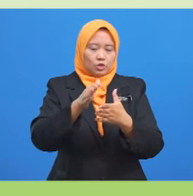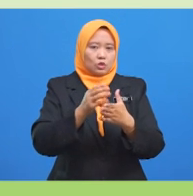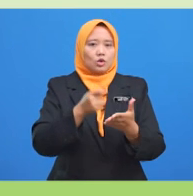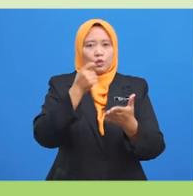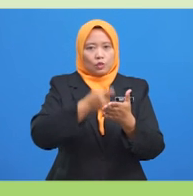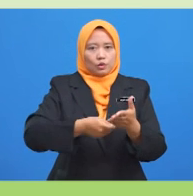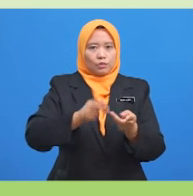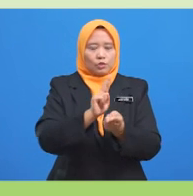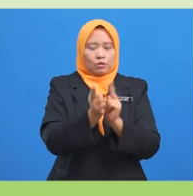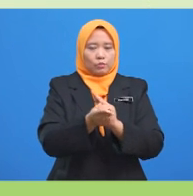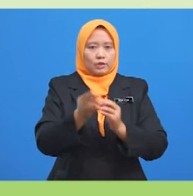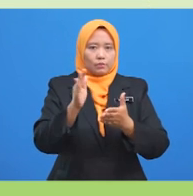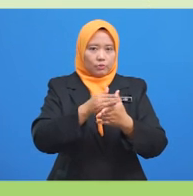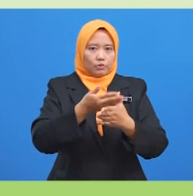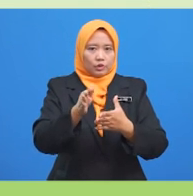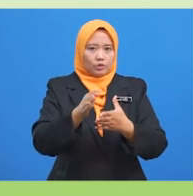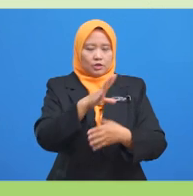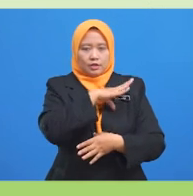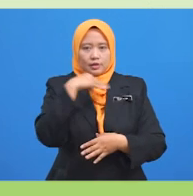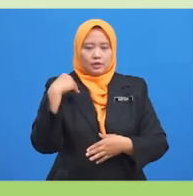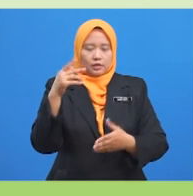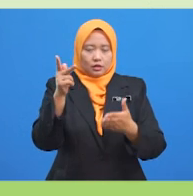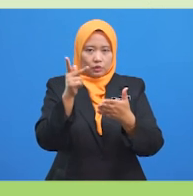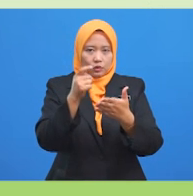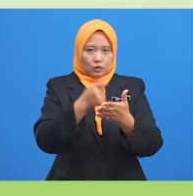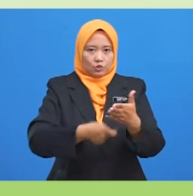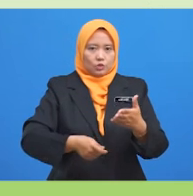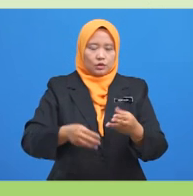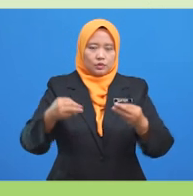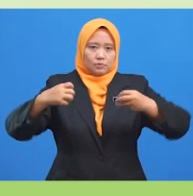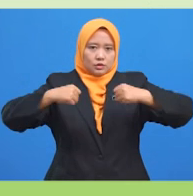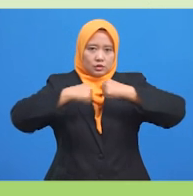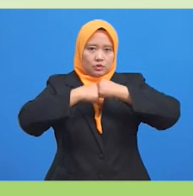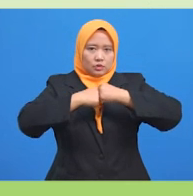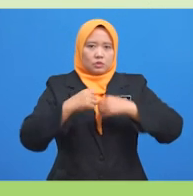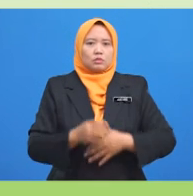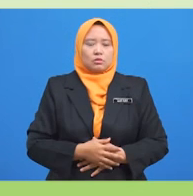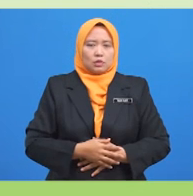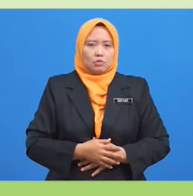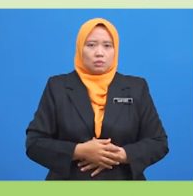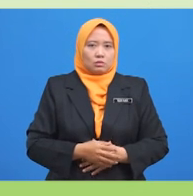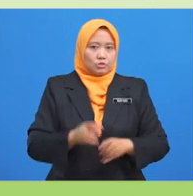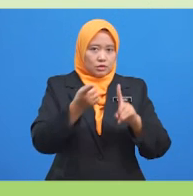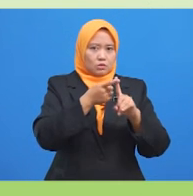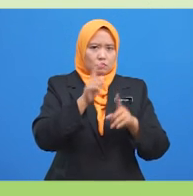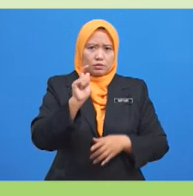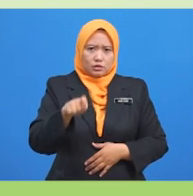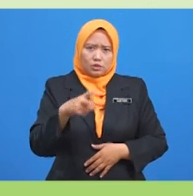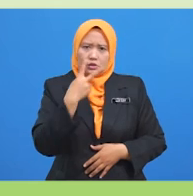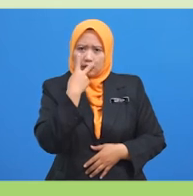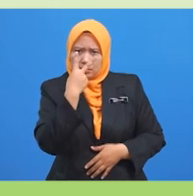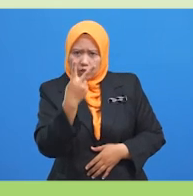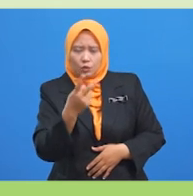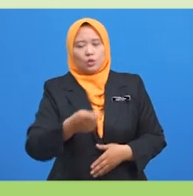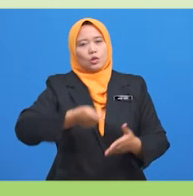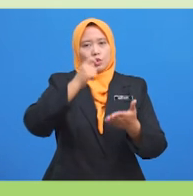untuk menjawab soalan ini? Langkah pertama, murid-murid perlu kaji perubahan kos marginal.